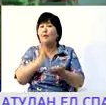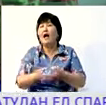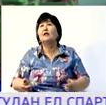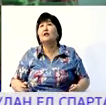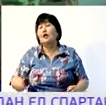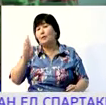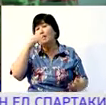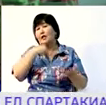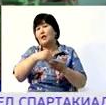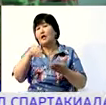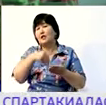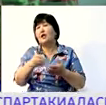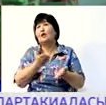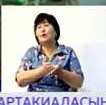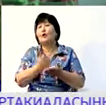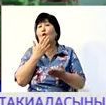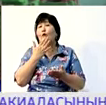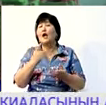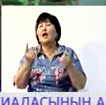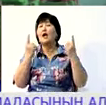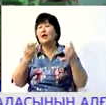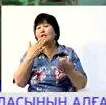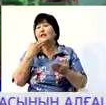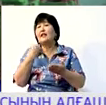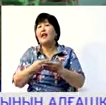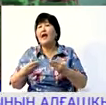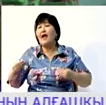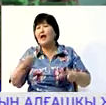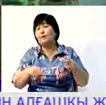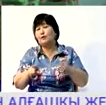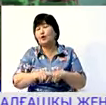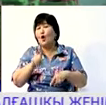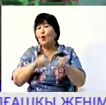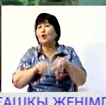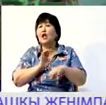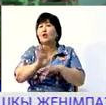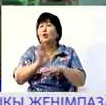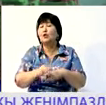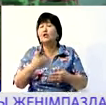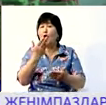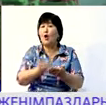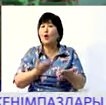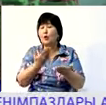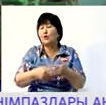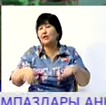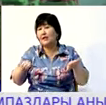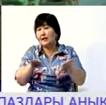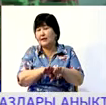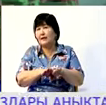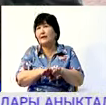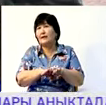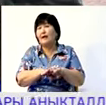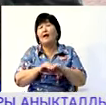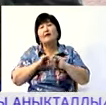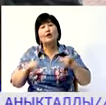алуда ұлттық компанияларға болсын, шетелдік инвесторларға болсын, отандық өндірушілерге көрсететін преференцияларды